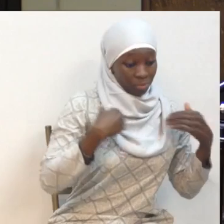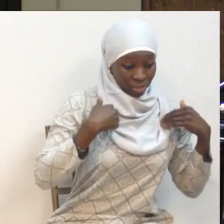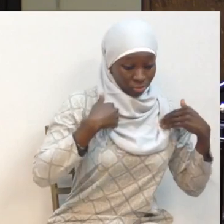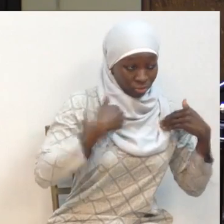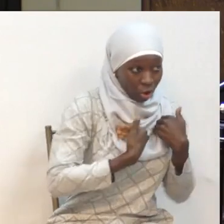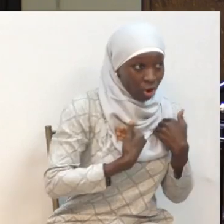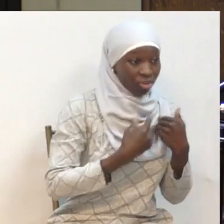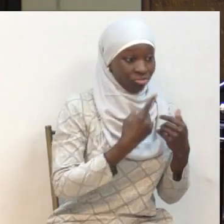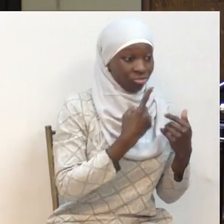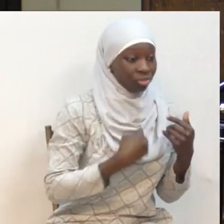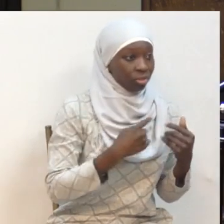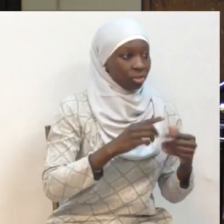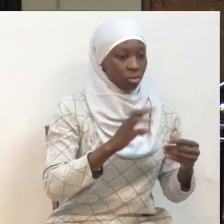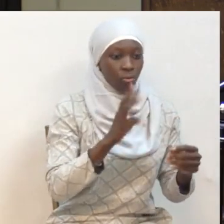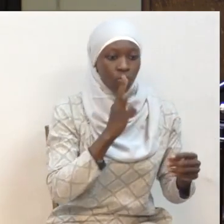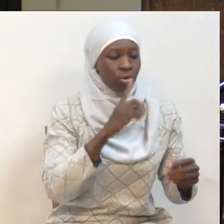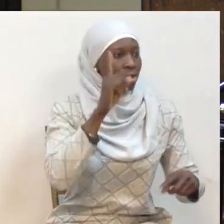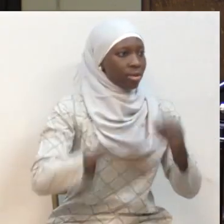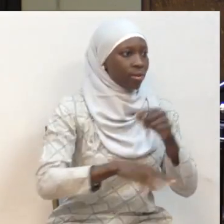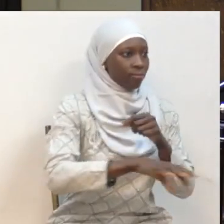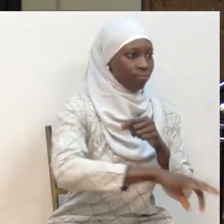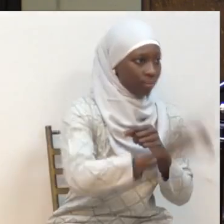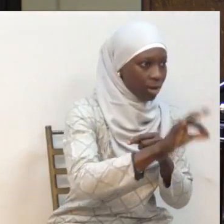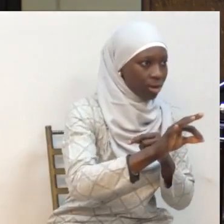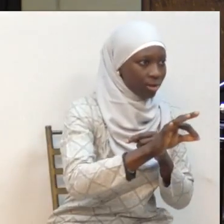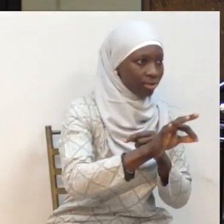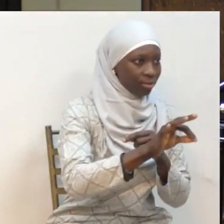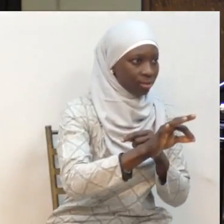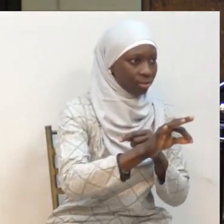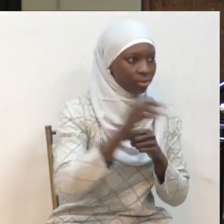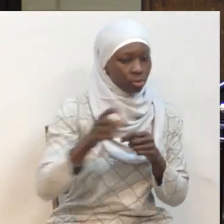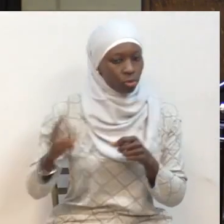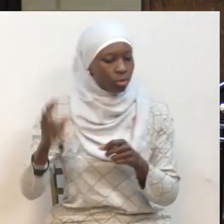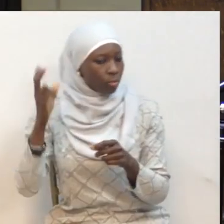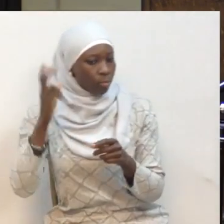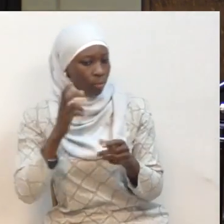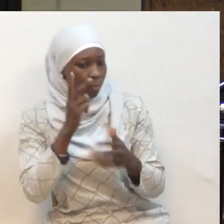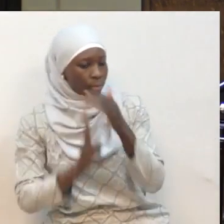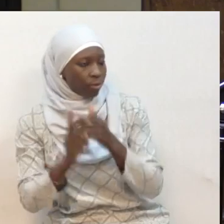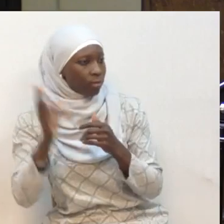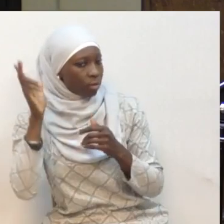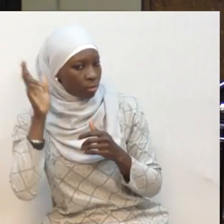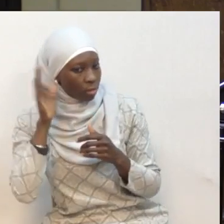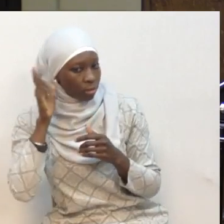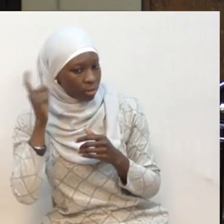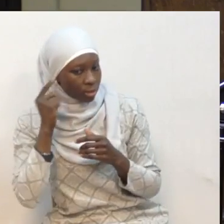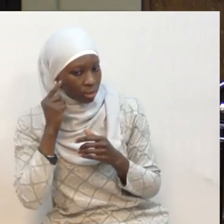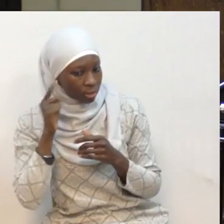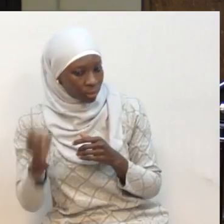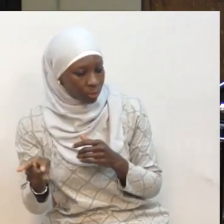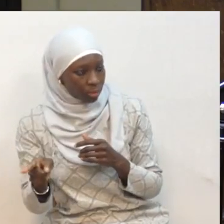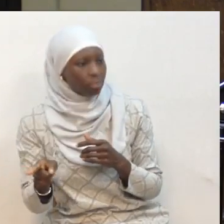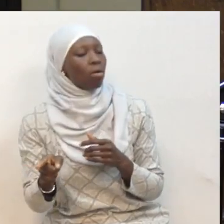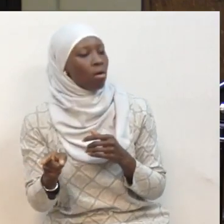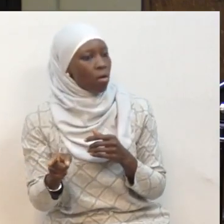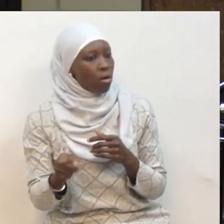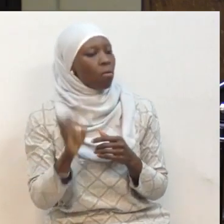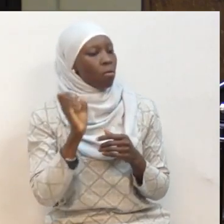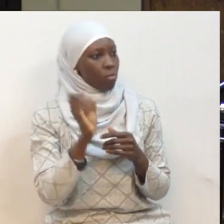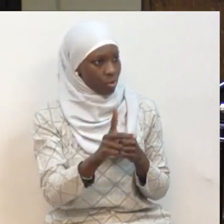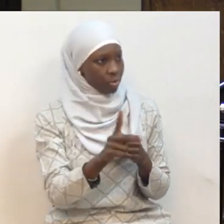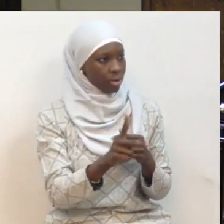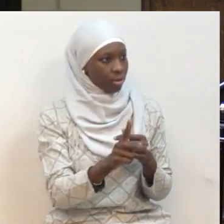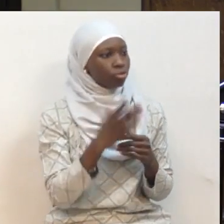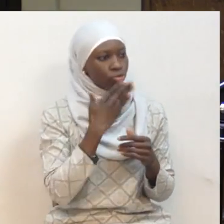matter of personal opinion, the Prophet ﷺ did not use his